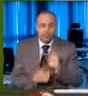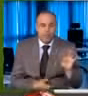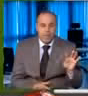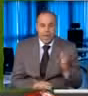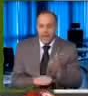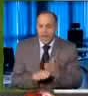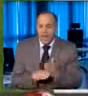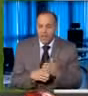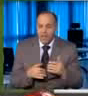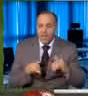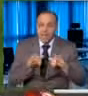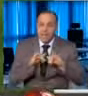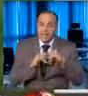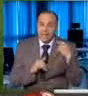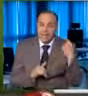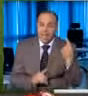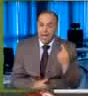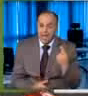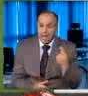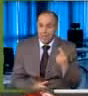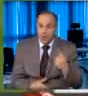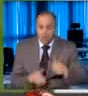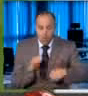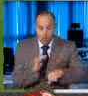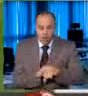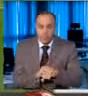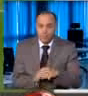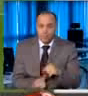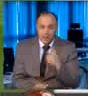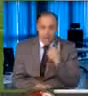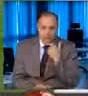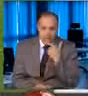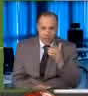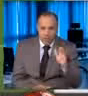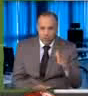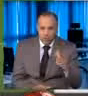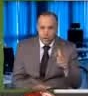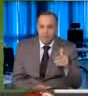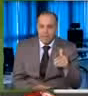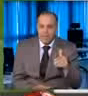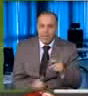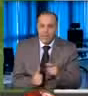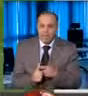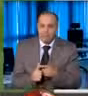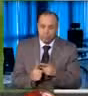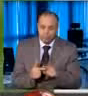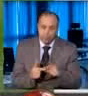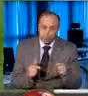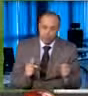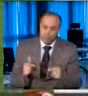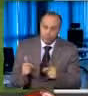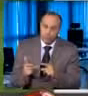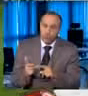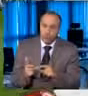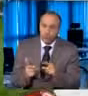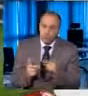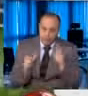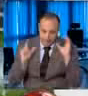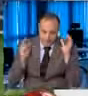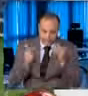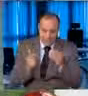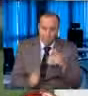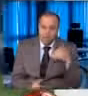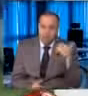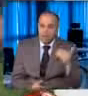المؤهلة لنهائيات كأس العالم لكرة القدم. وسجل ميغيل ليون ورافائيل ماركيز هدفي المكسيك،